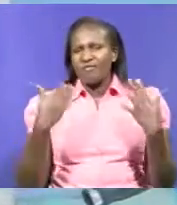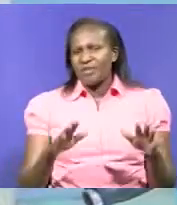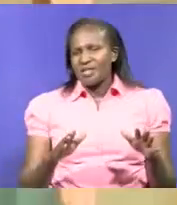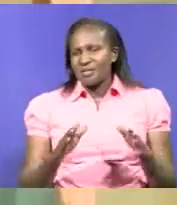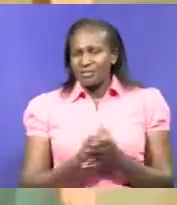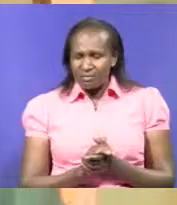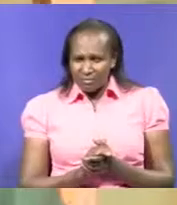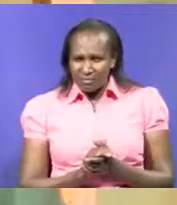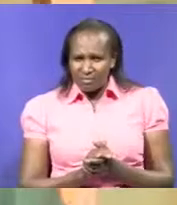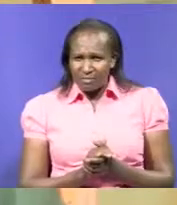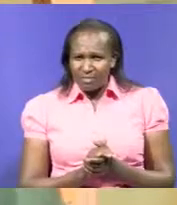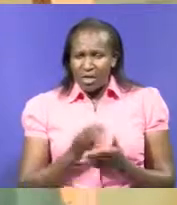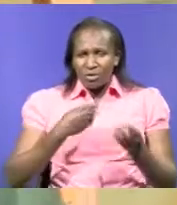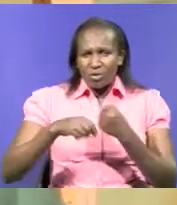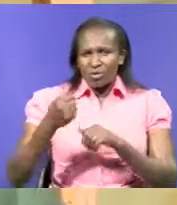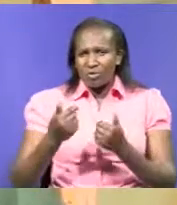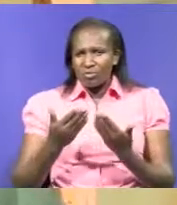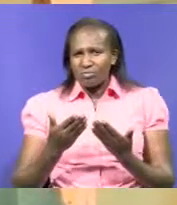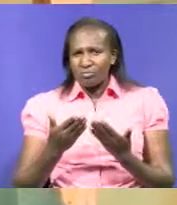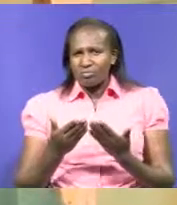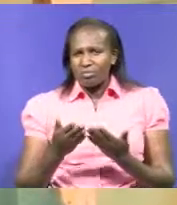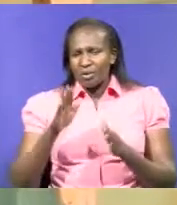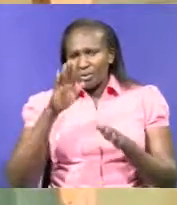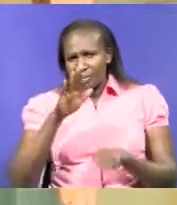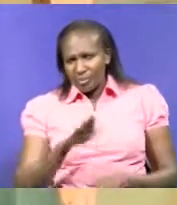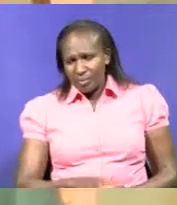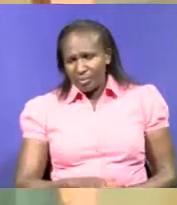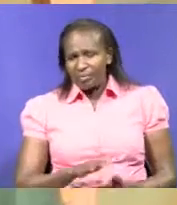mingi. Kuuza mapato yangu inarudi chini.